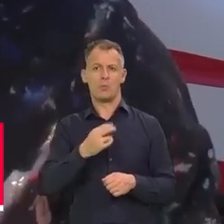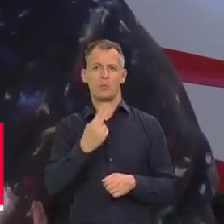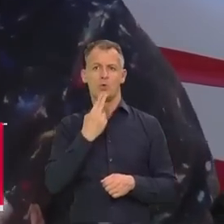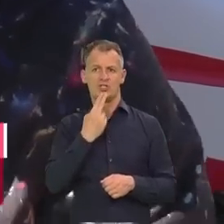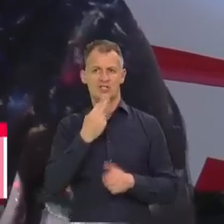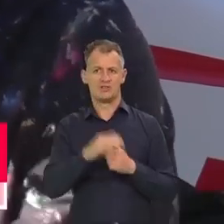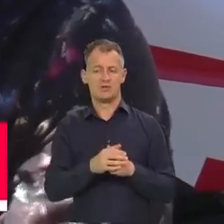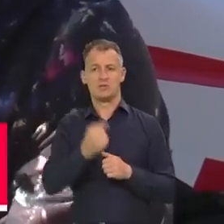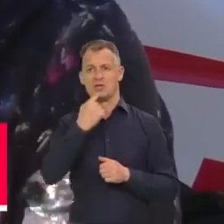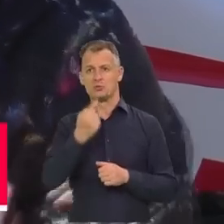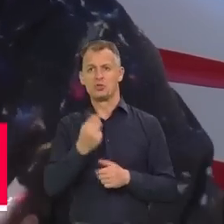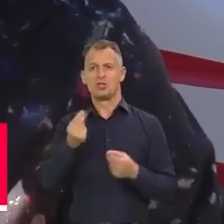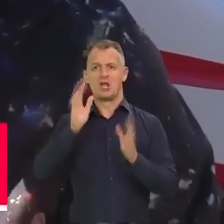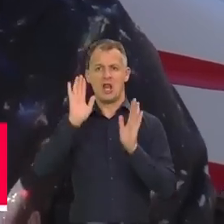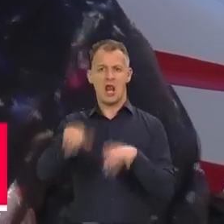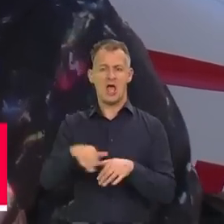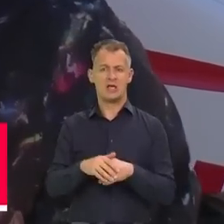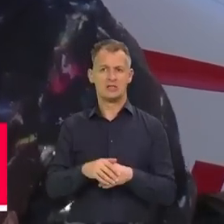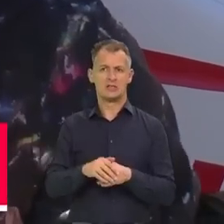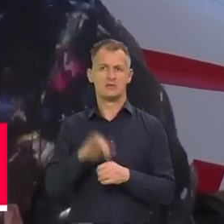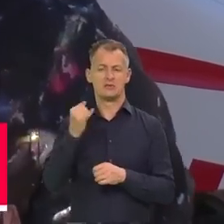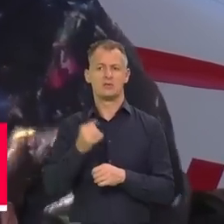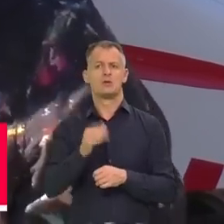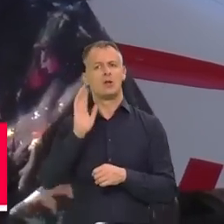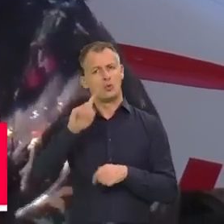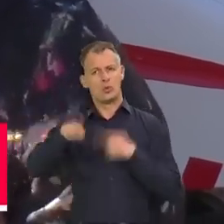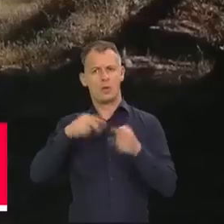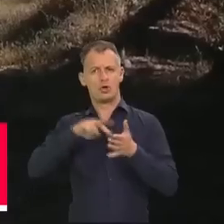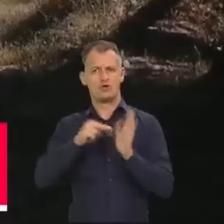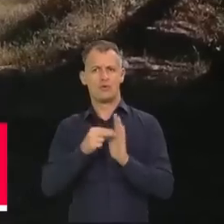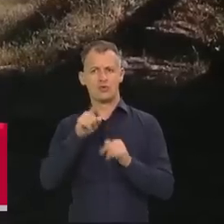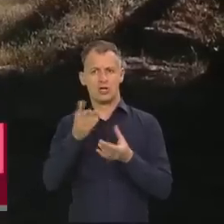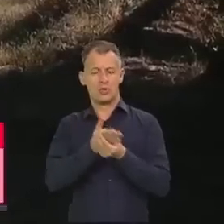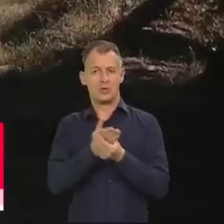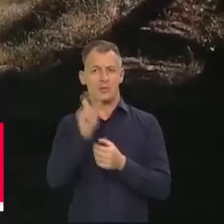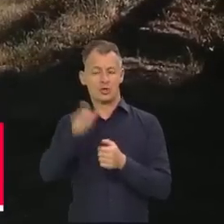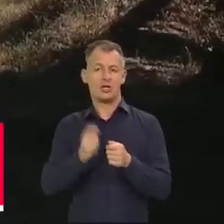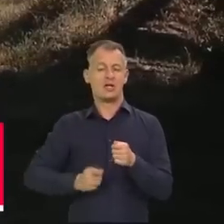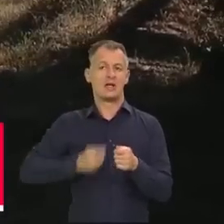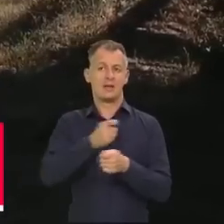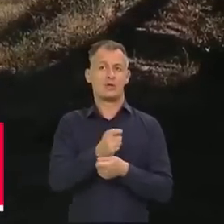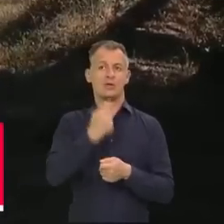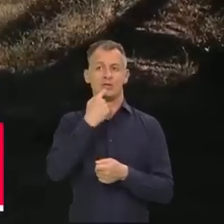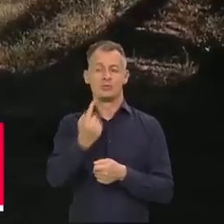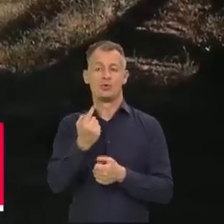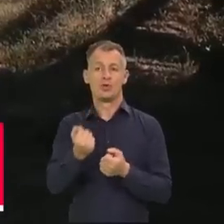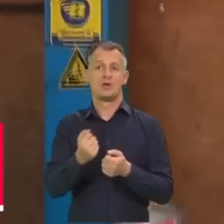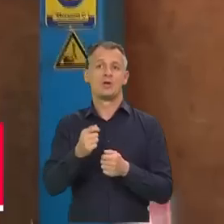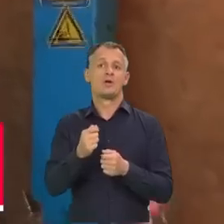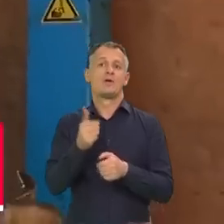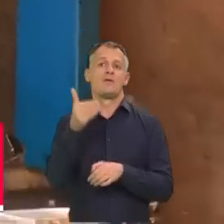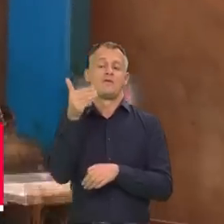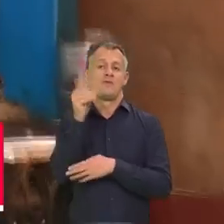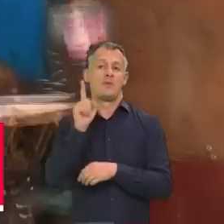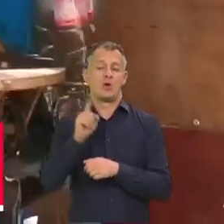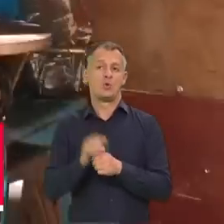care i-am spus. Dă-i mă înceapa mamelor, lasă că o să o rezolvăm cu acele acte. Reclamantul crede că vulcanizarea lui mobilă deranjează pe cineva și de